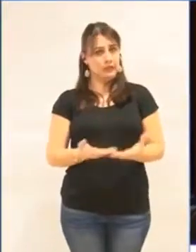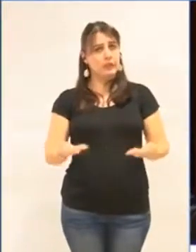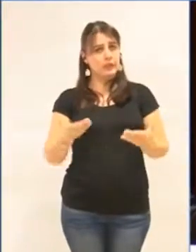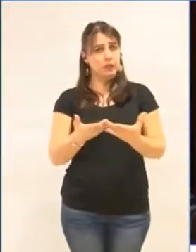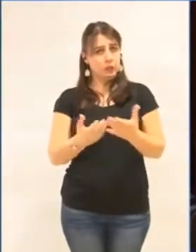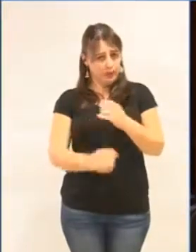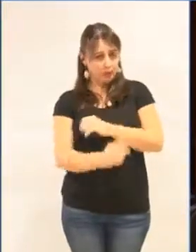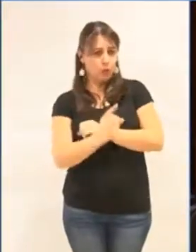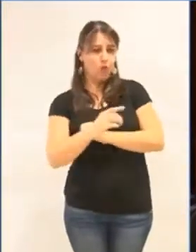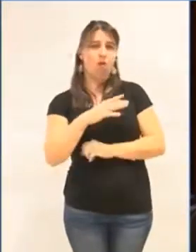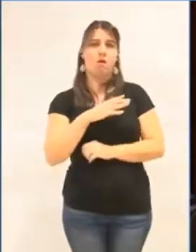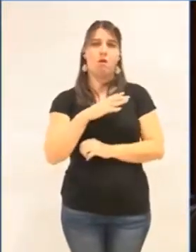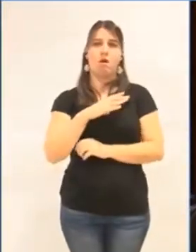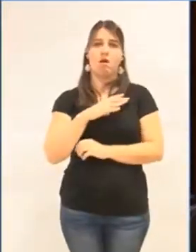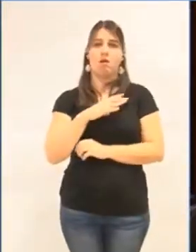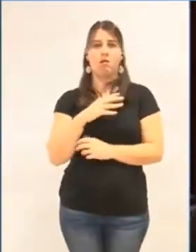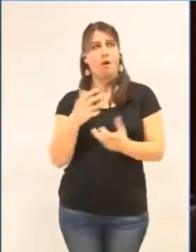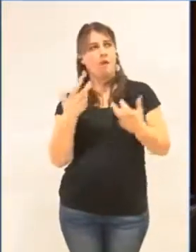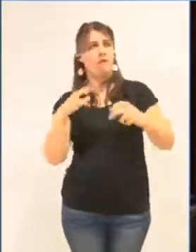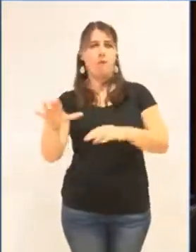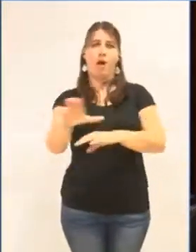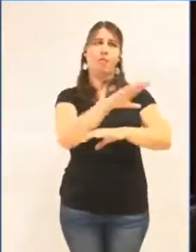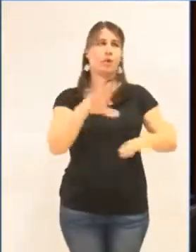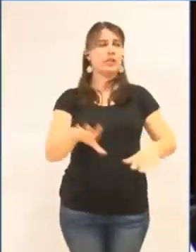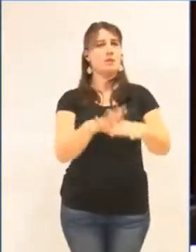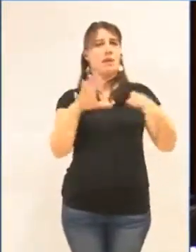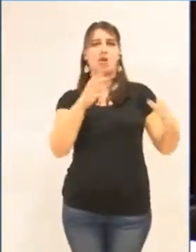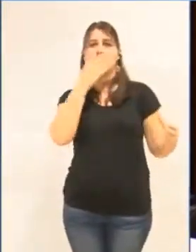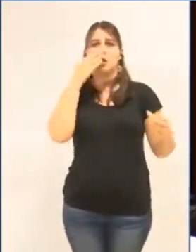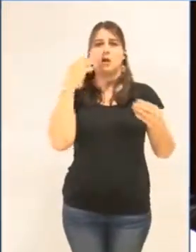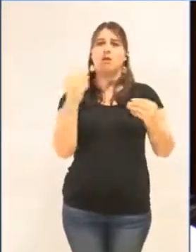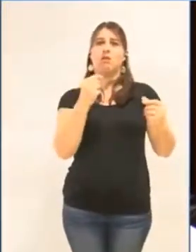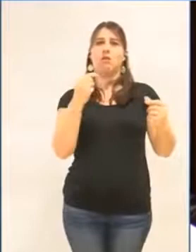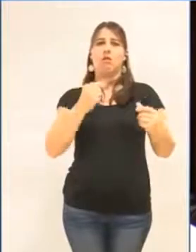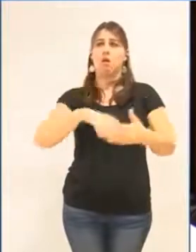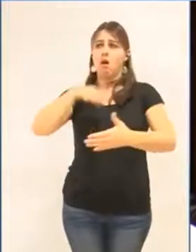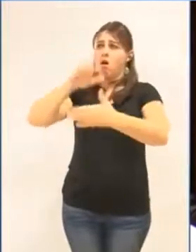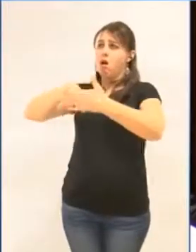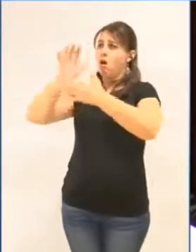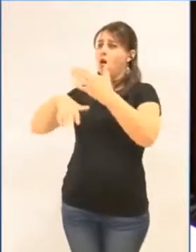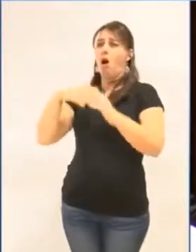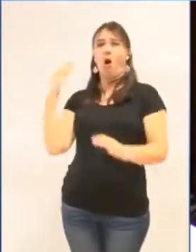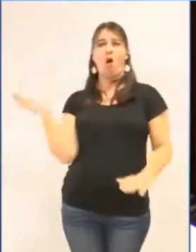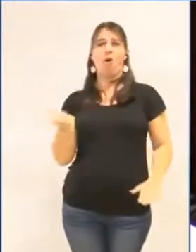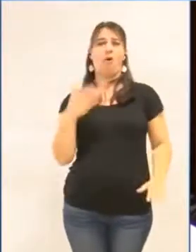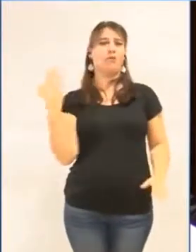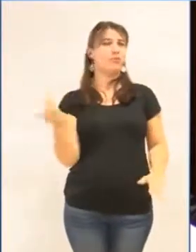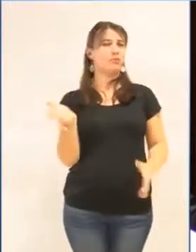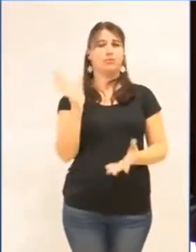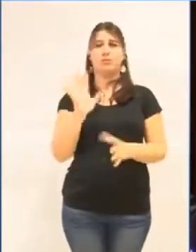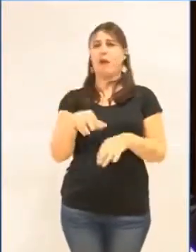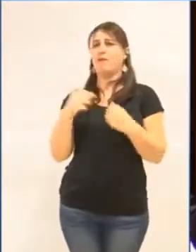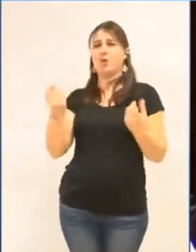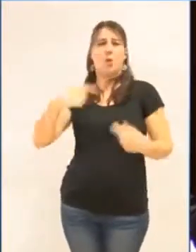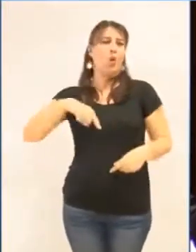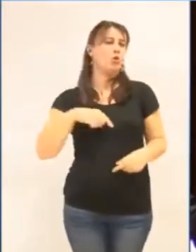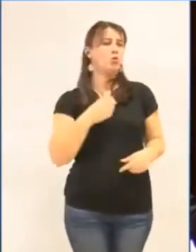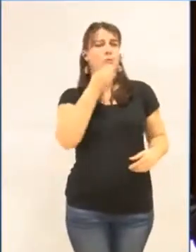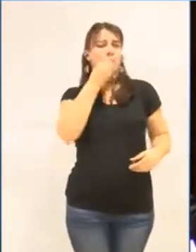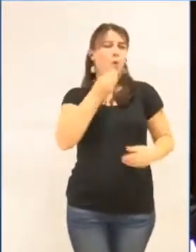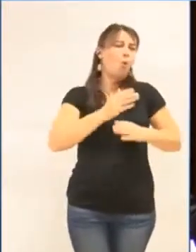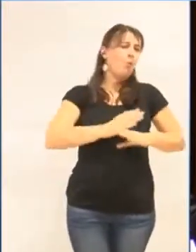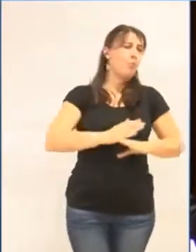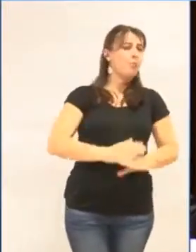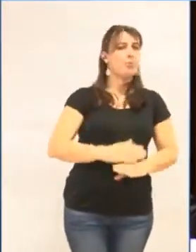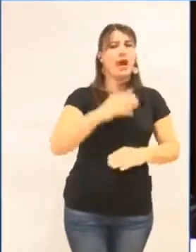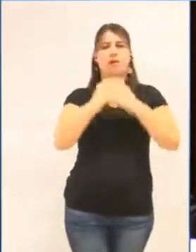existe et il ne faudrait pas donner l'impression que finalement ce rapport est tellement merveilleux et nous l'attendions tellement que tout irait pour le mieux dans